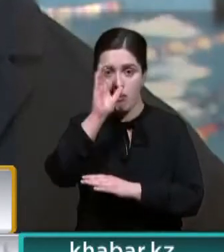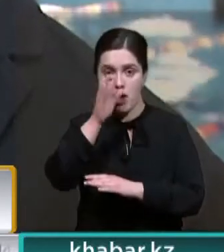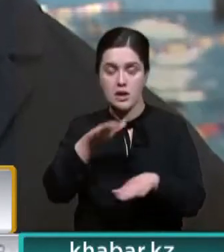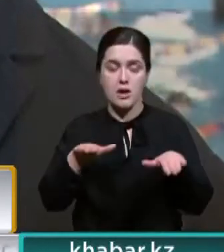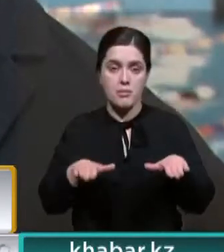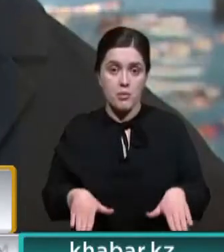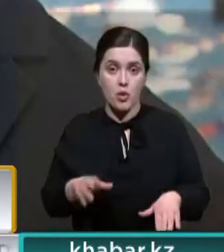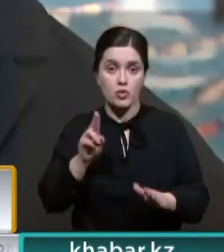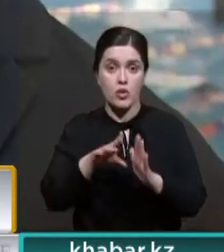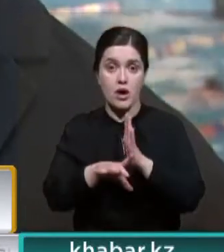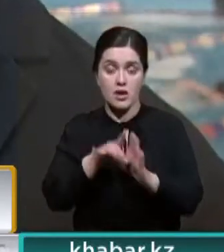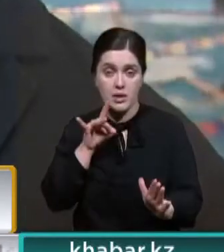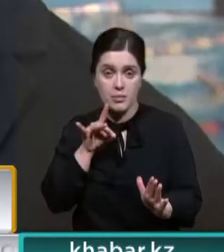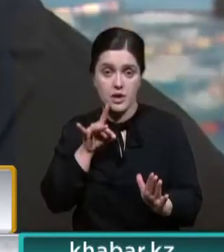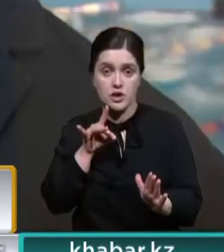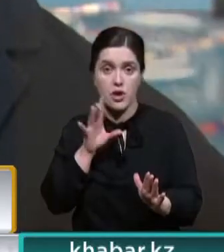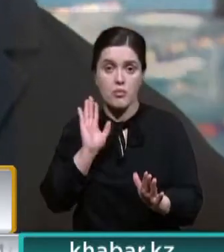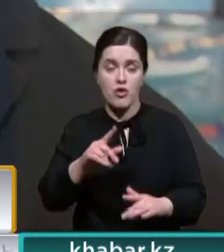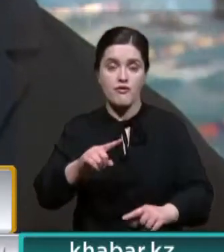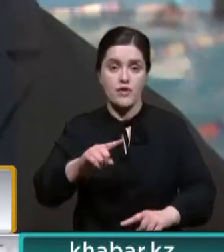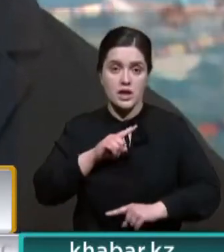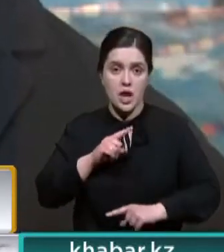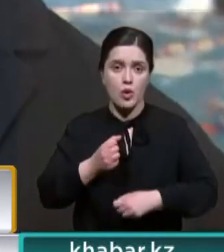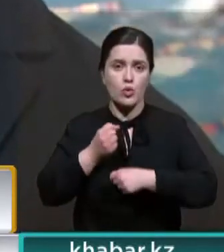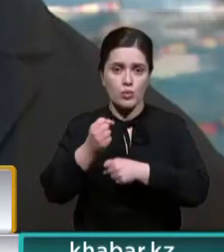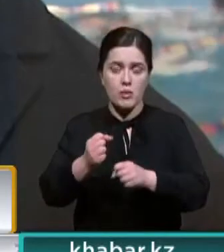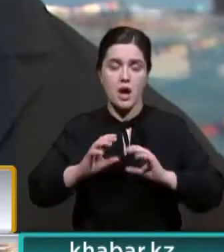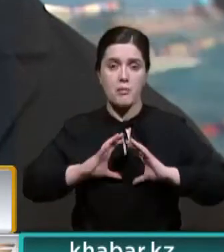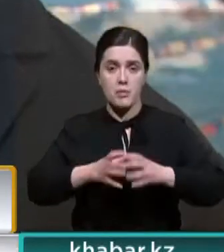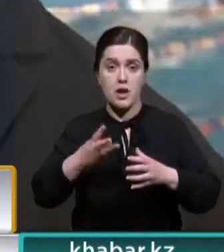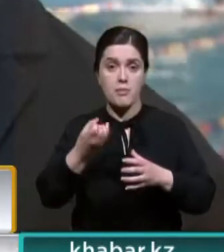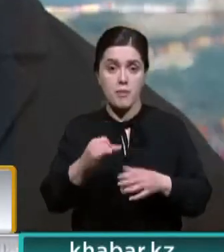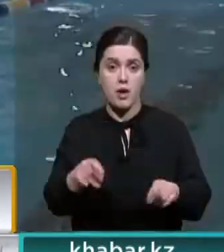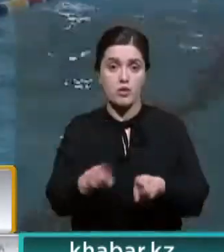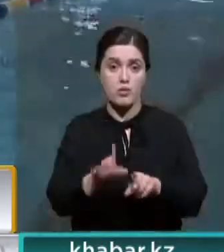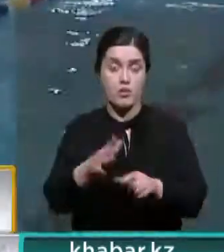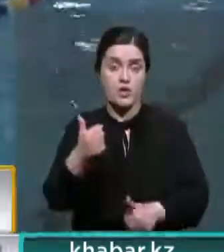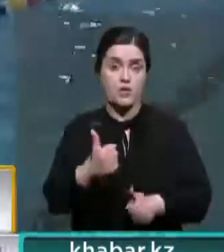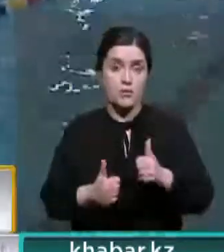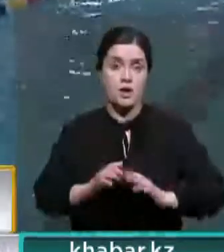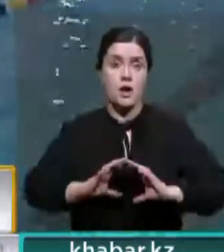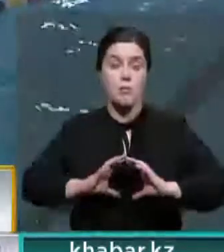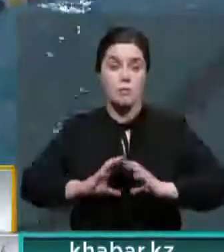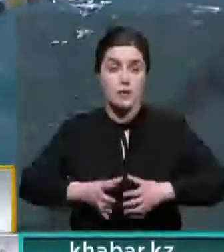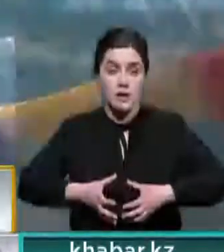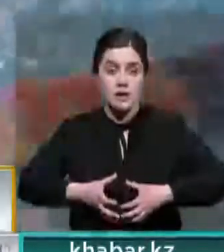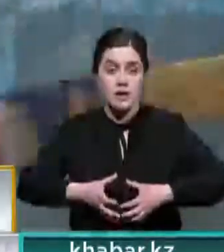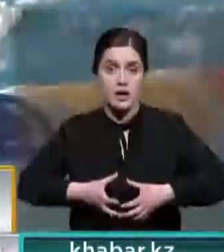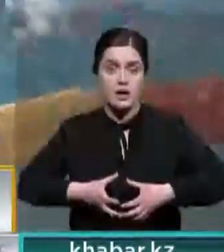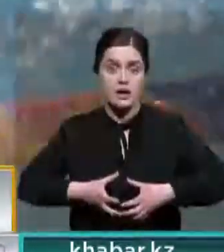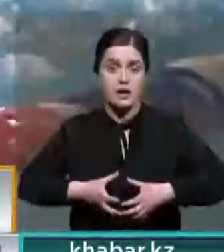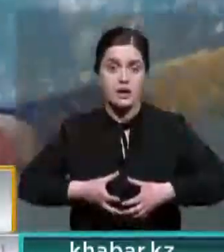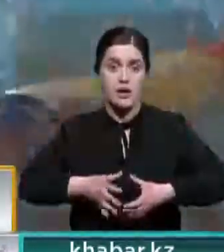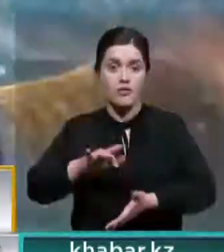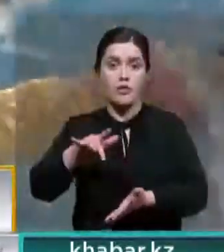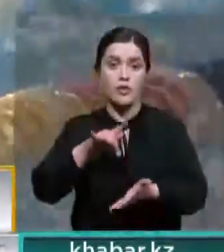чего отобравшиеся выступят на финале Кубка мира в мае. И будет также чемпионат мира. Он теперь у нас